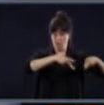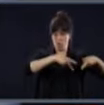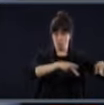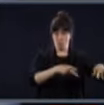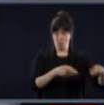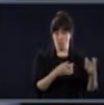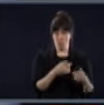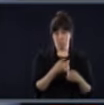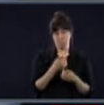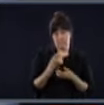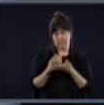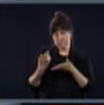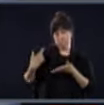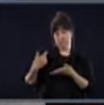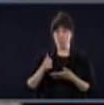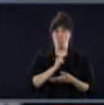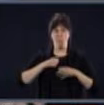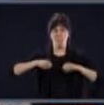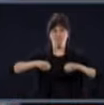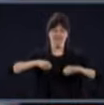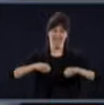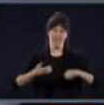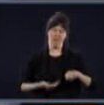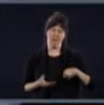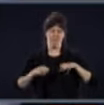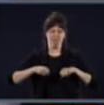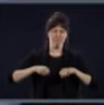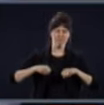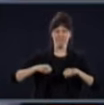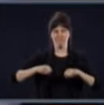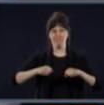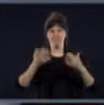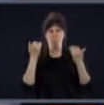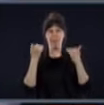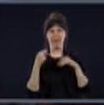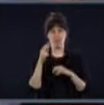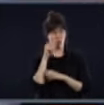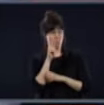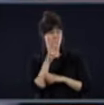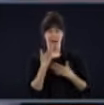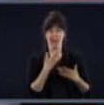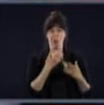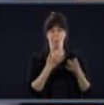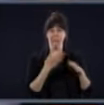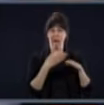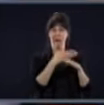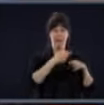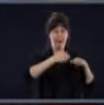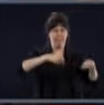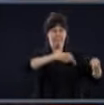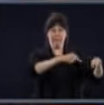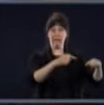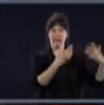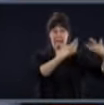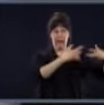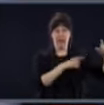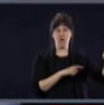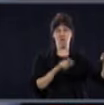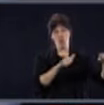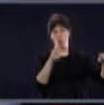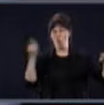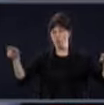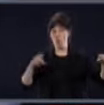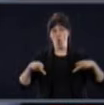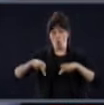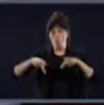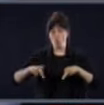Je prends souvent une marche avec ma poussette. Fait que bon, j'en vois des gens. Il y a quelqu'un dans son entrée, proche de son garage, puis l'autre est dans la rue, puis ils se parlent. Bon, ils sont à